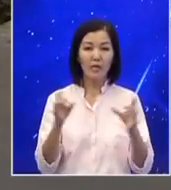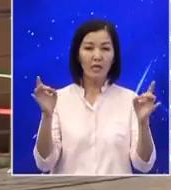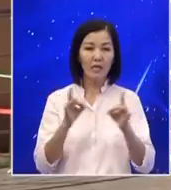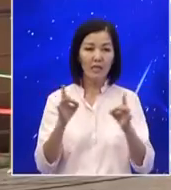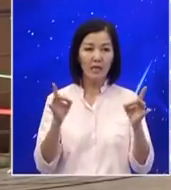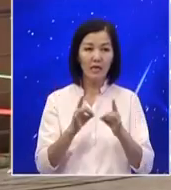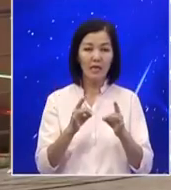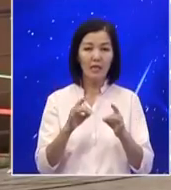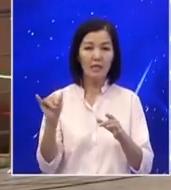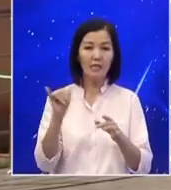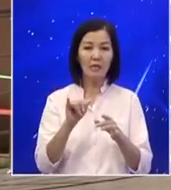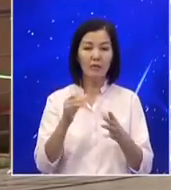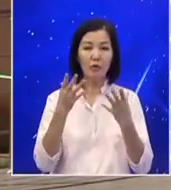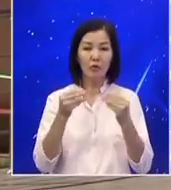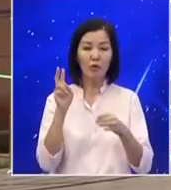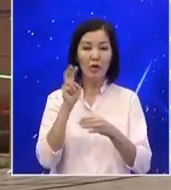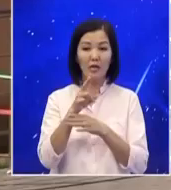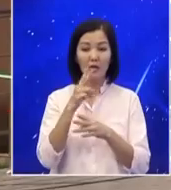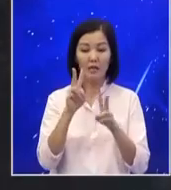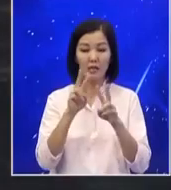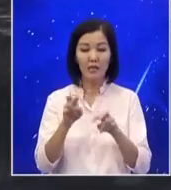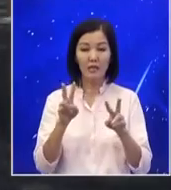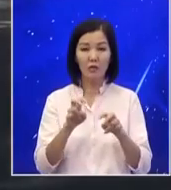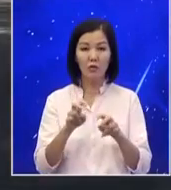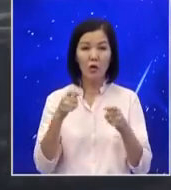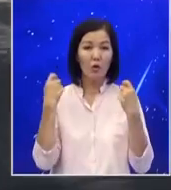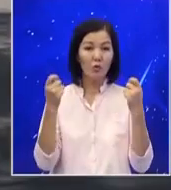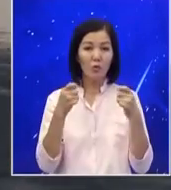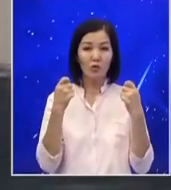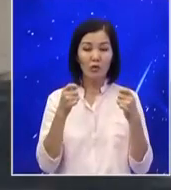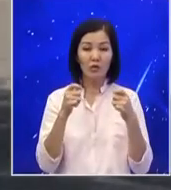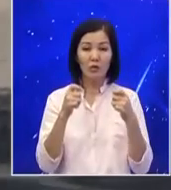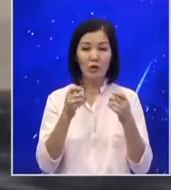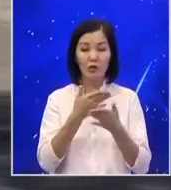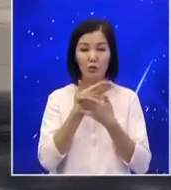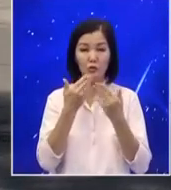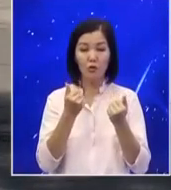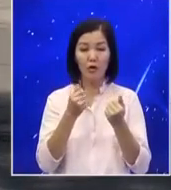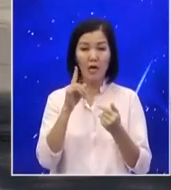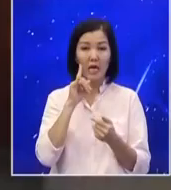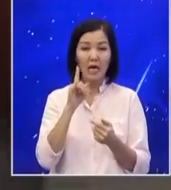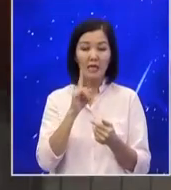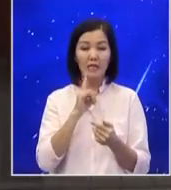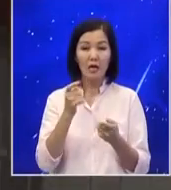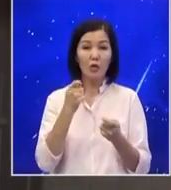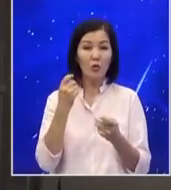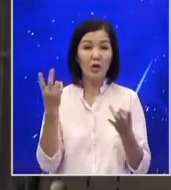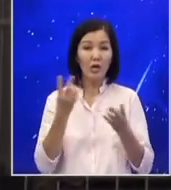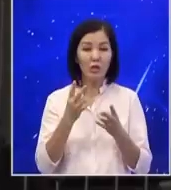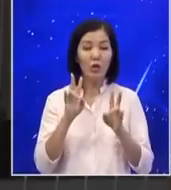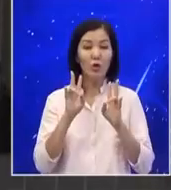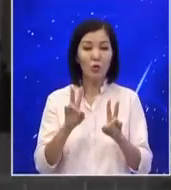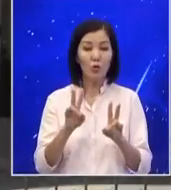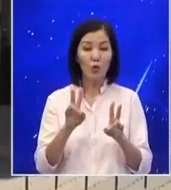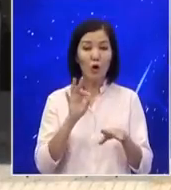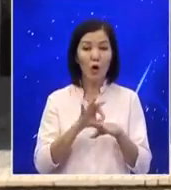мейрамханаларды бұл сенбіде де аралап көрді. Тексерушілер назарына той жасағандар ілікпеді. Той қазақтың қазынасы, алайда тәжді тажал